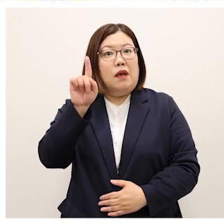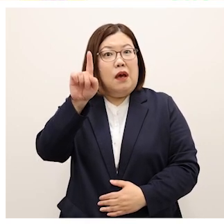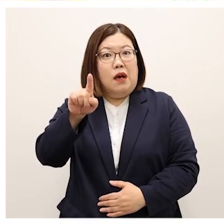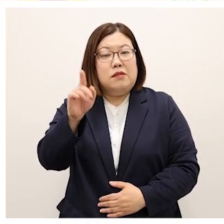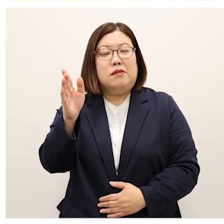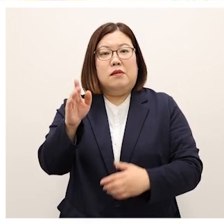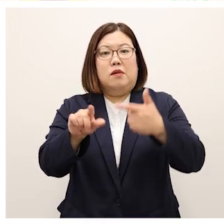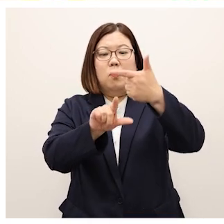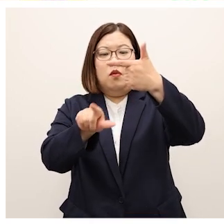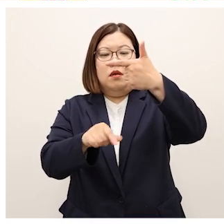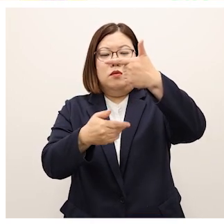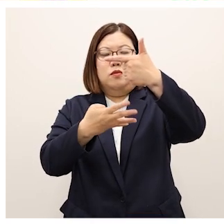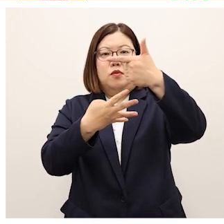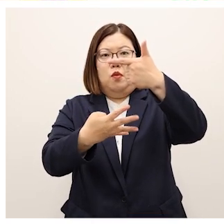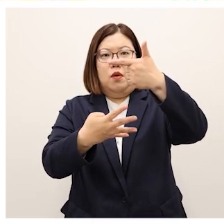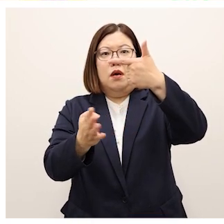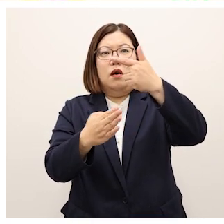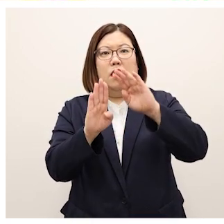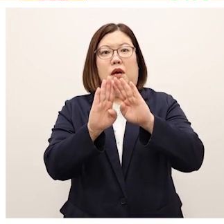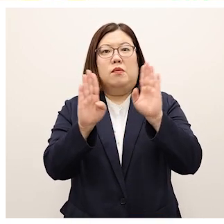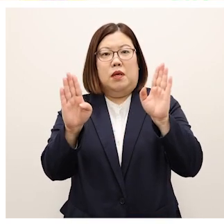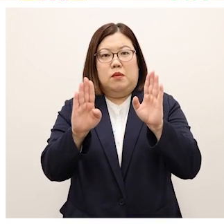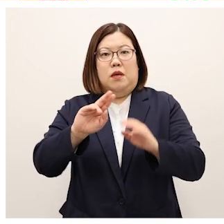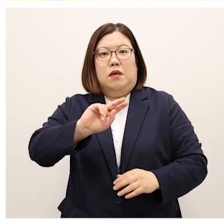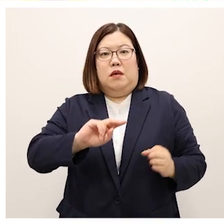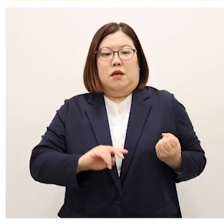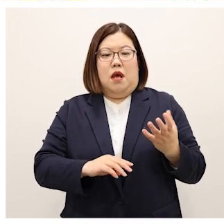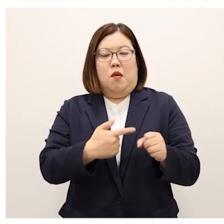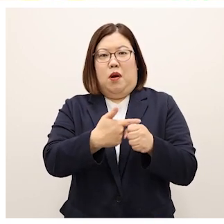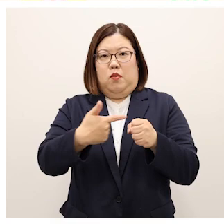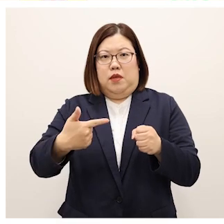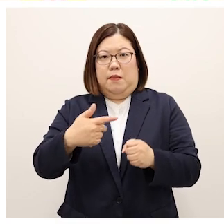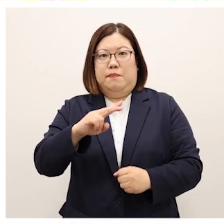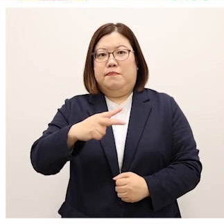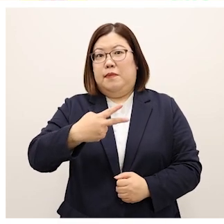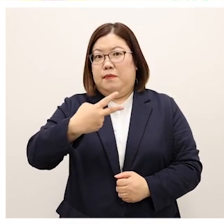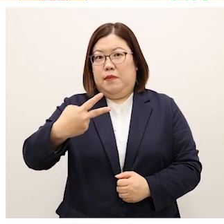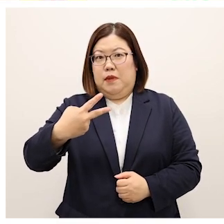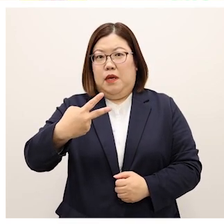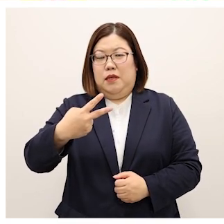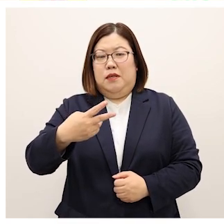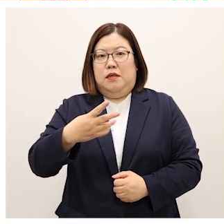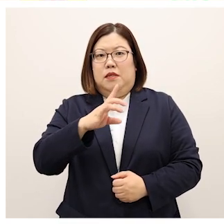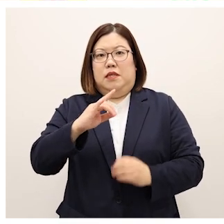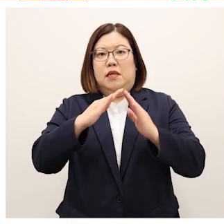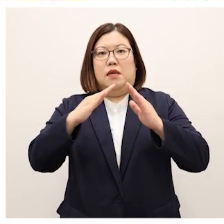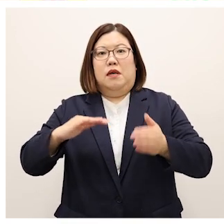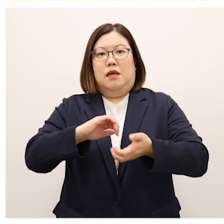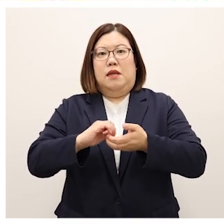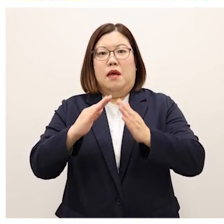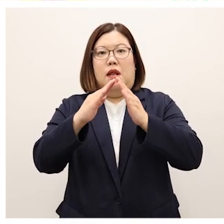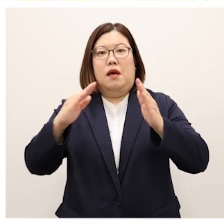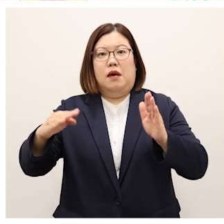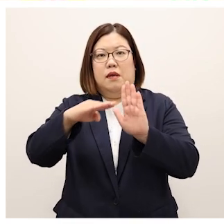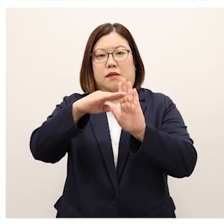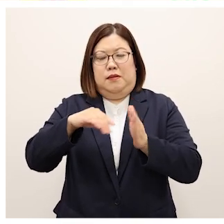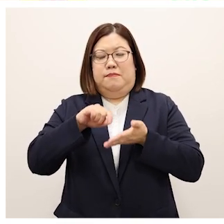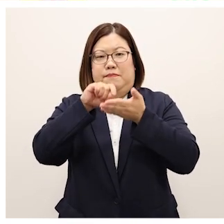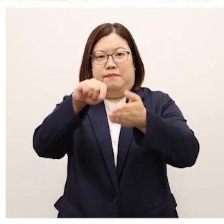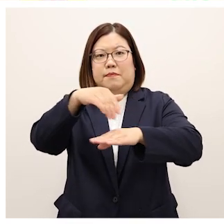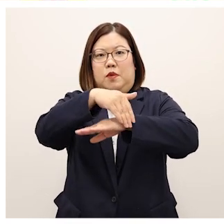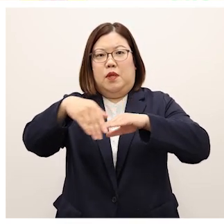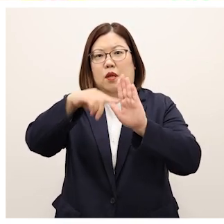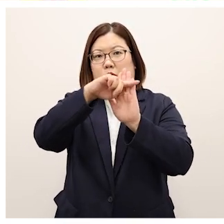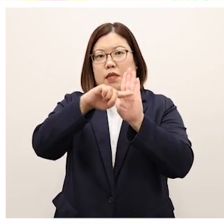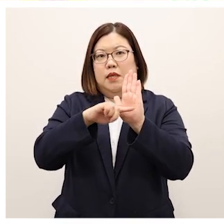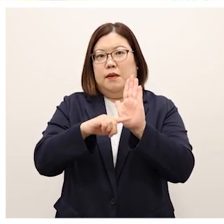日6月4日火曜日に開催されます、令和6年第2回震災定例会に提出を予定しております